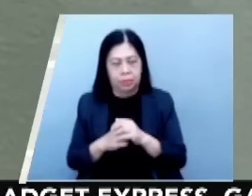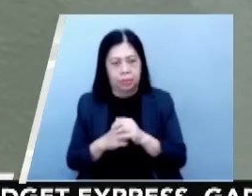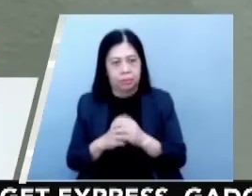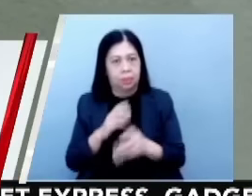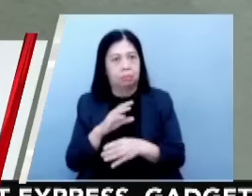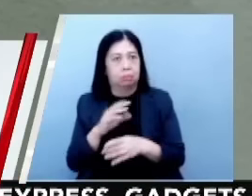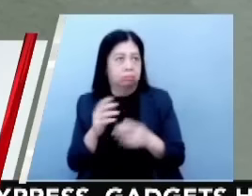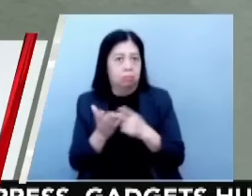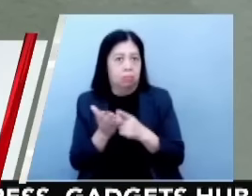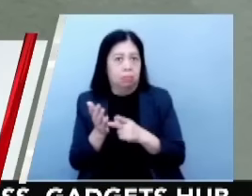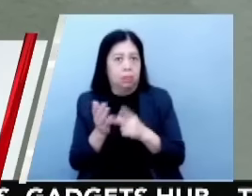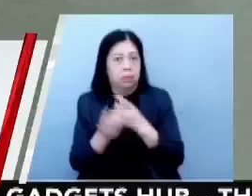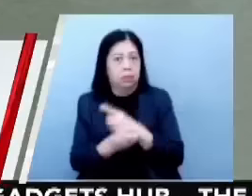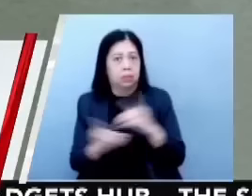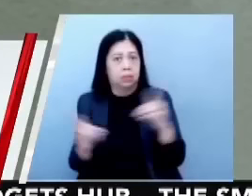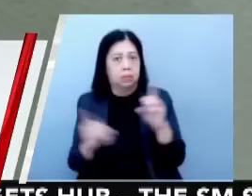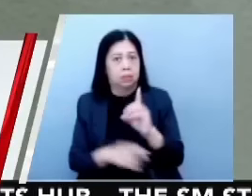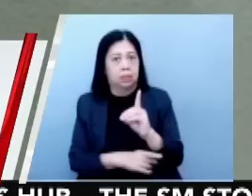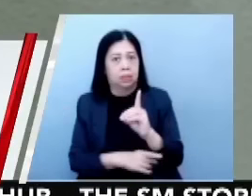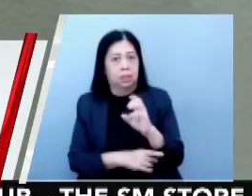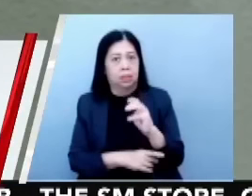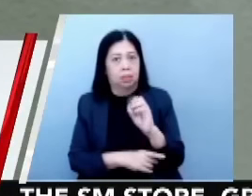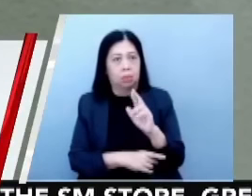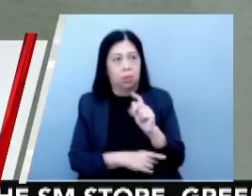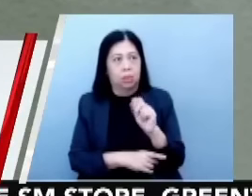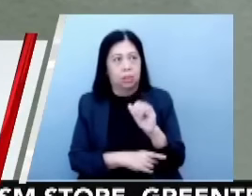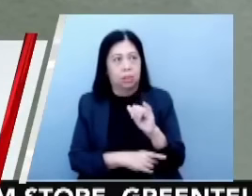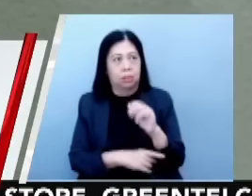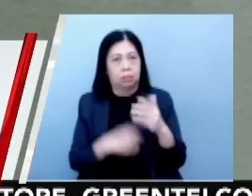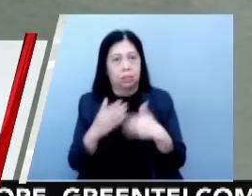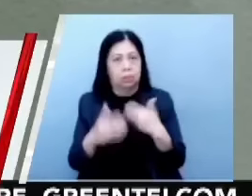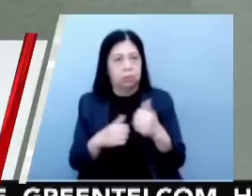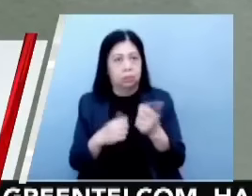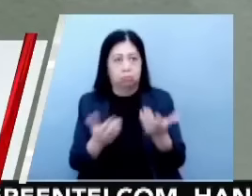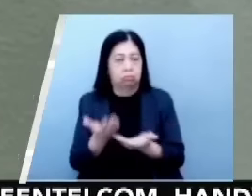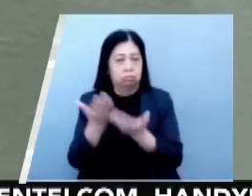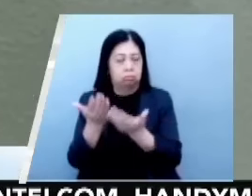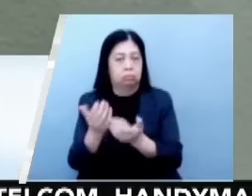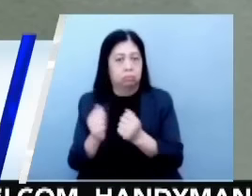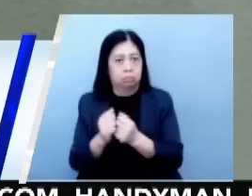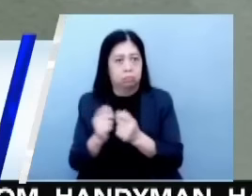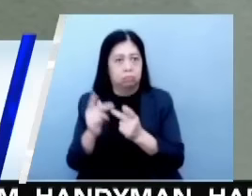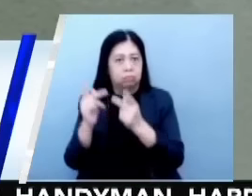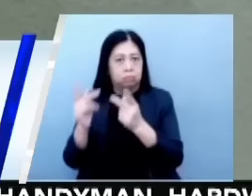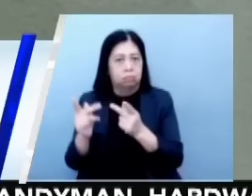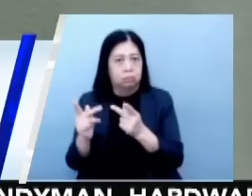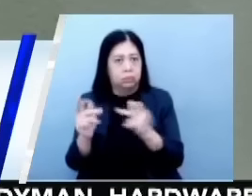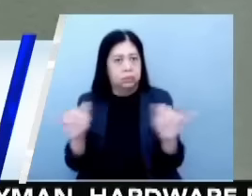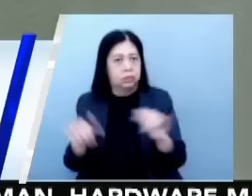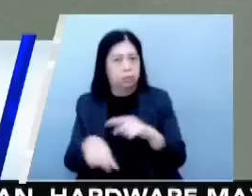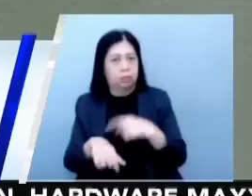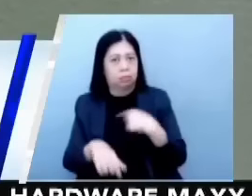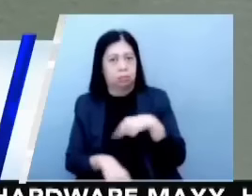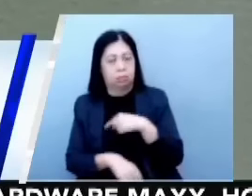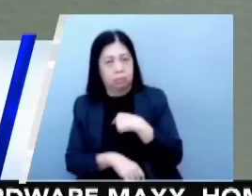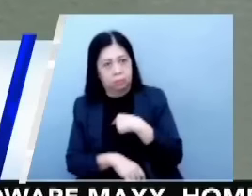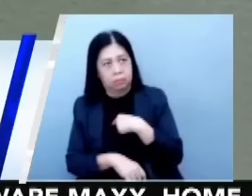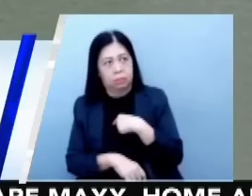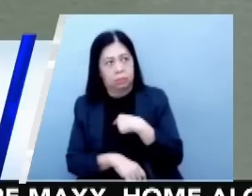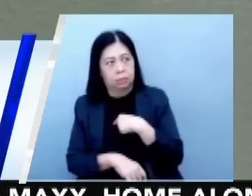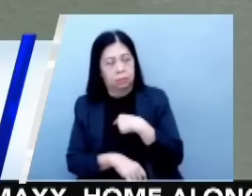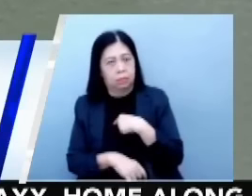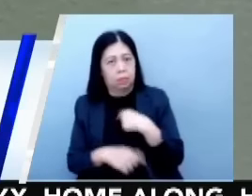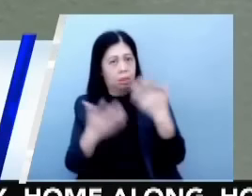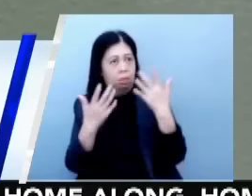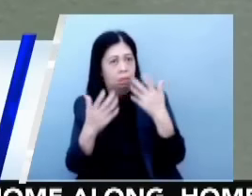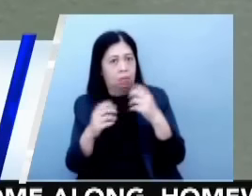process. Anybody can file and oppose the movement. And at the same time, kami naman ay hayaan kung meron ng